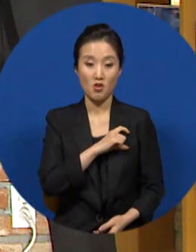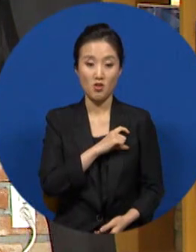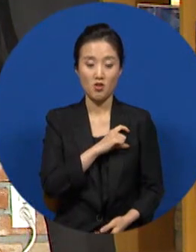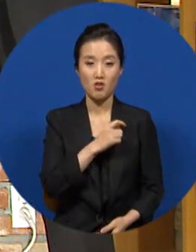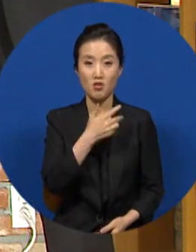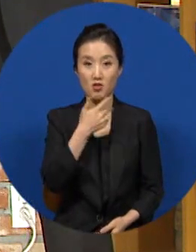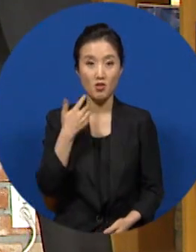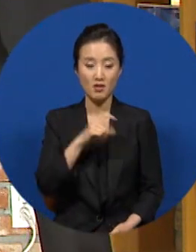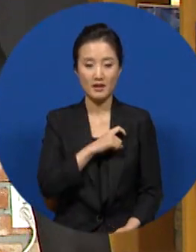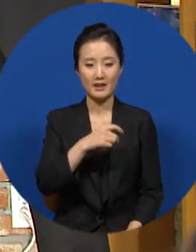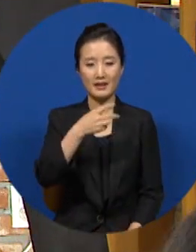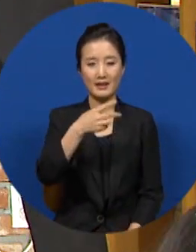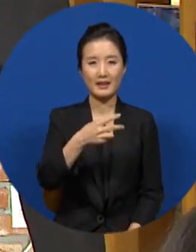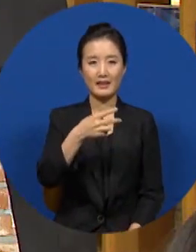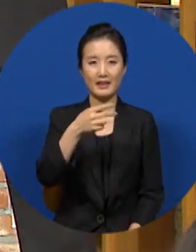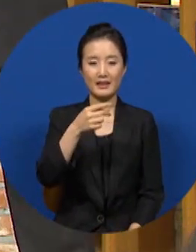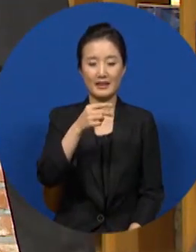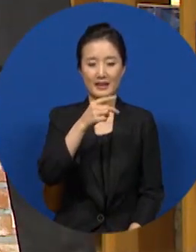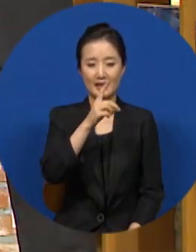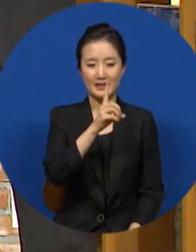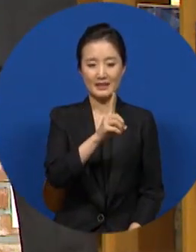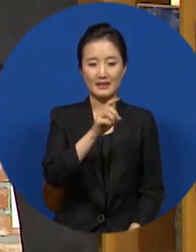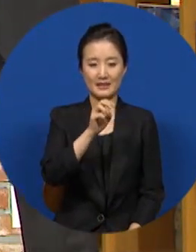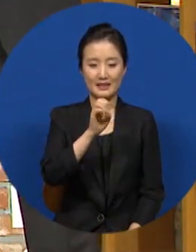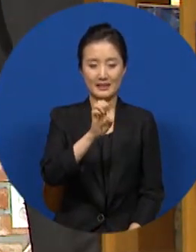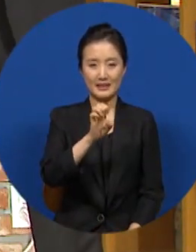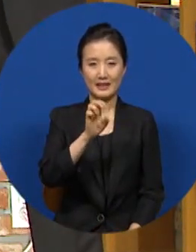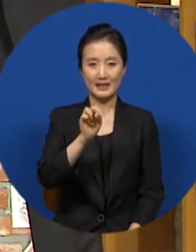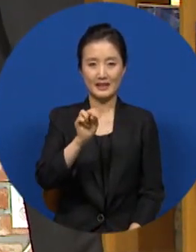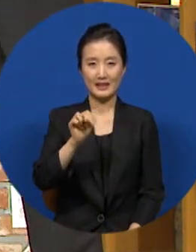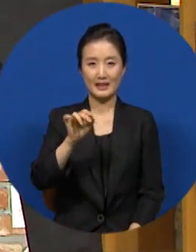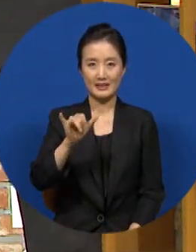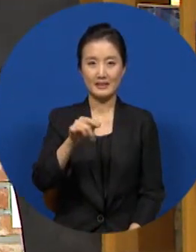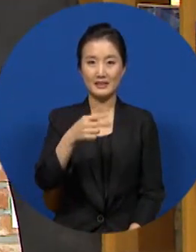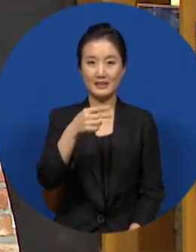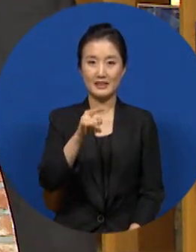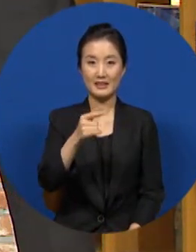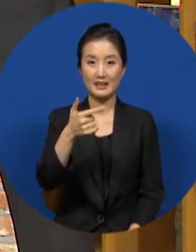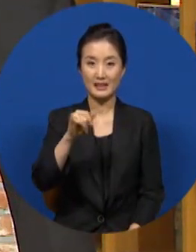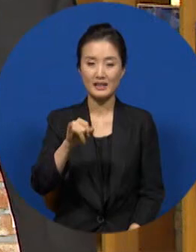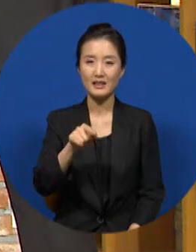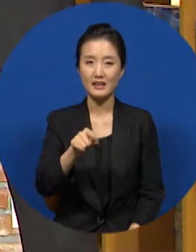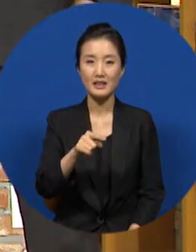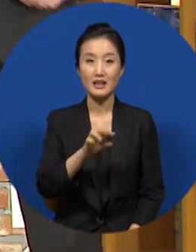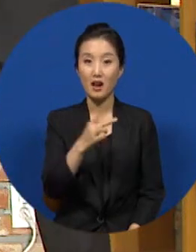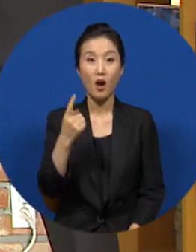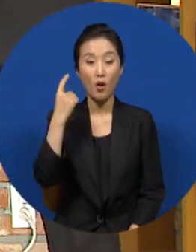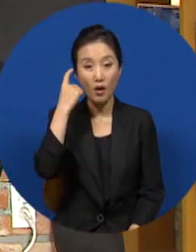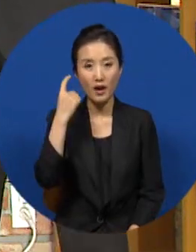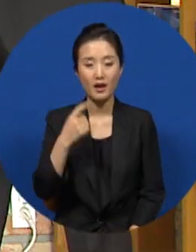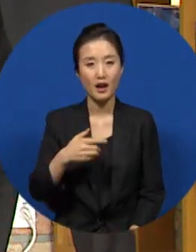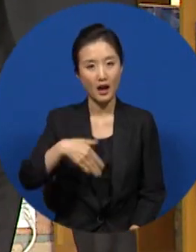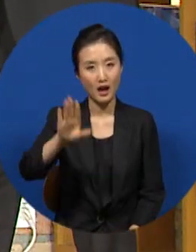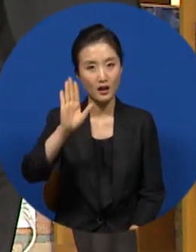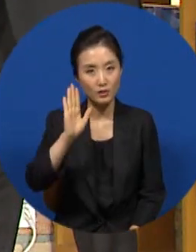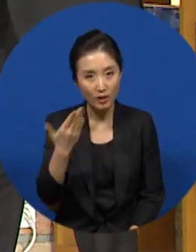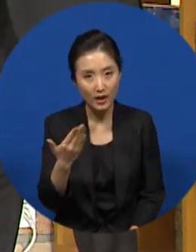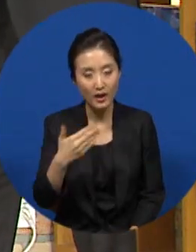가도 되니, 해도 되니, 영어로는 available, 가능하다, 뭐 이런 뜻으로 영어 이름을 썼습니다.